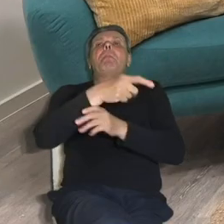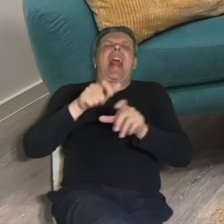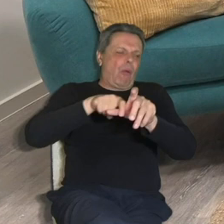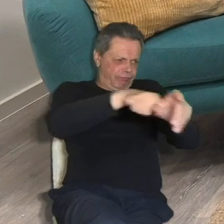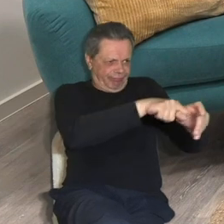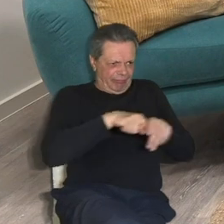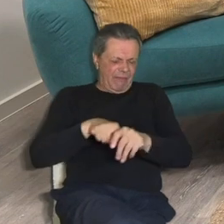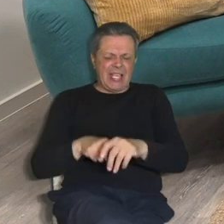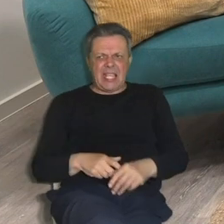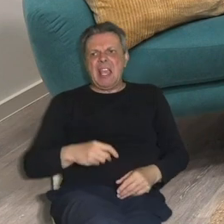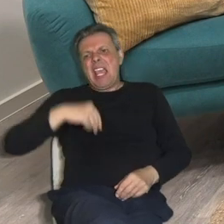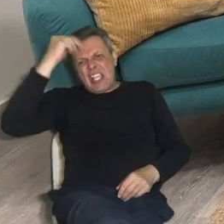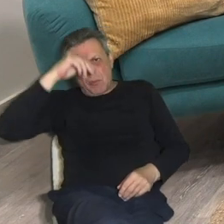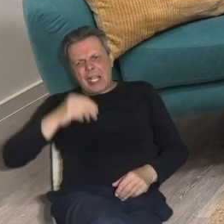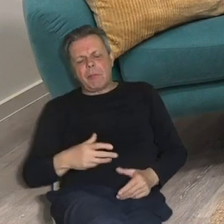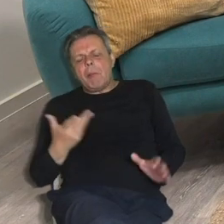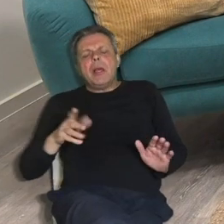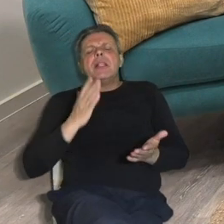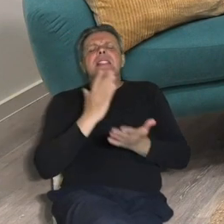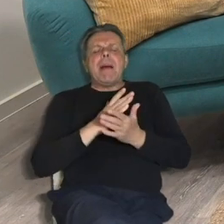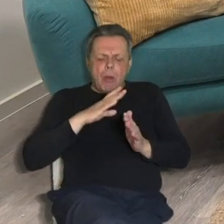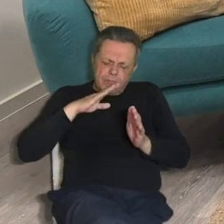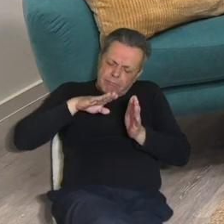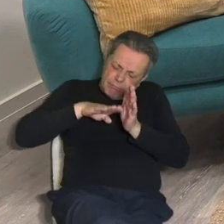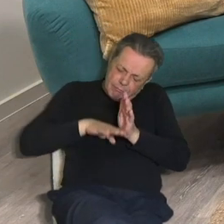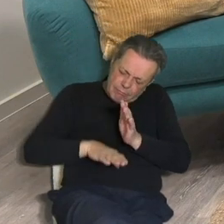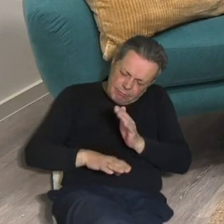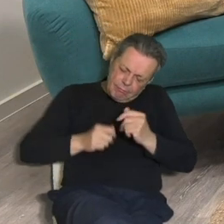intelektualnom izobrazbom, nego jednostavno u poniznosti i sa puno